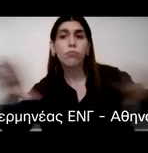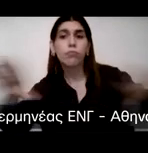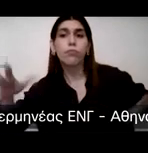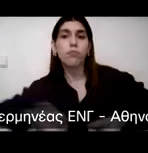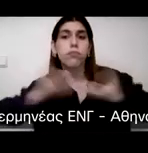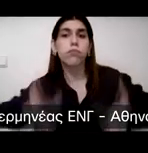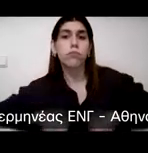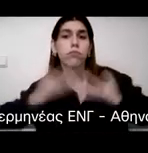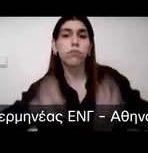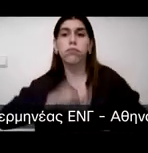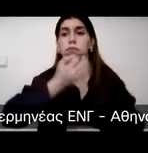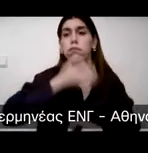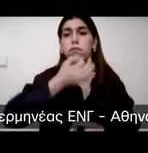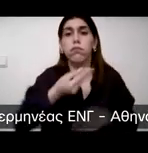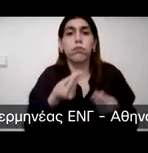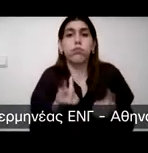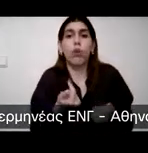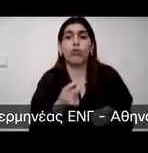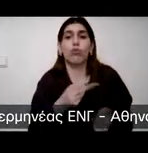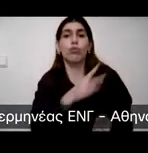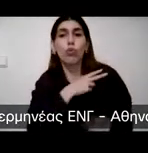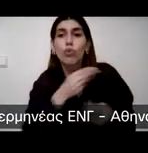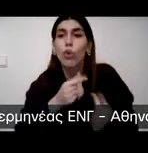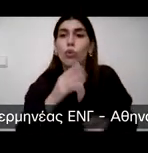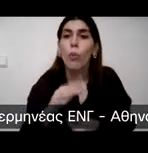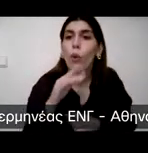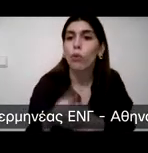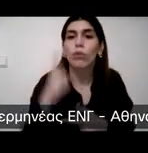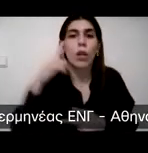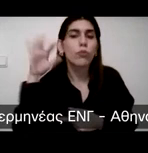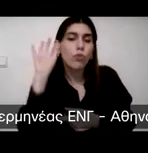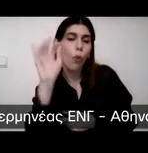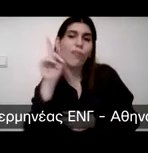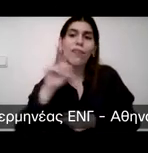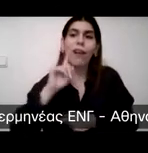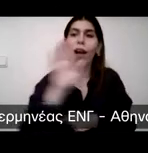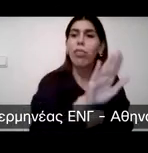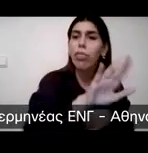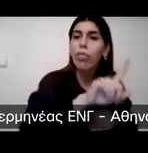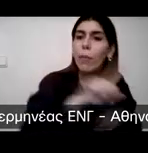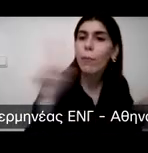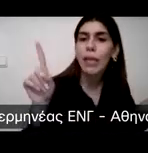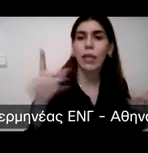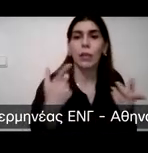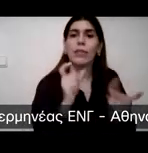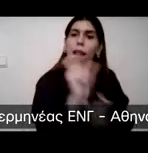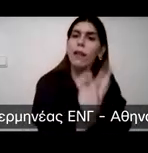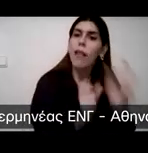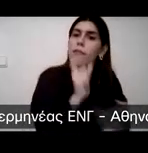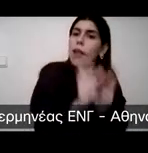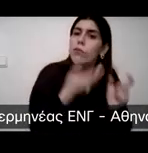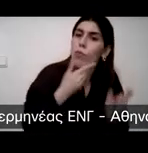αναφορά στο φεμινιστικό γλωσσικό σχεδιασμό, στο πλαίσιο του οποίου μπορούν να χρησιμοποιηθούν τρεις διαφορετικές στρατηγικές,